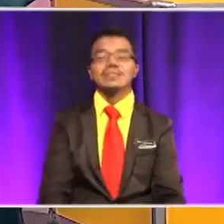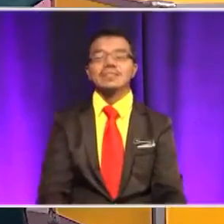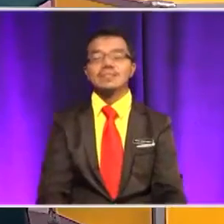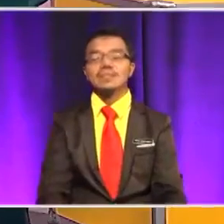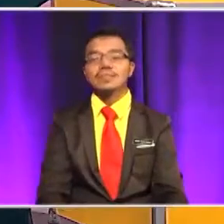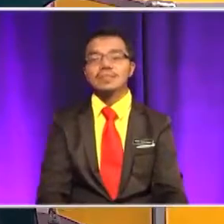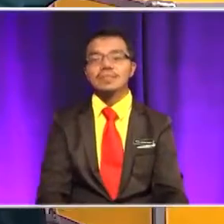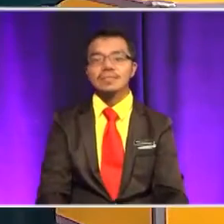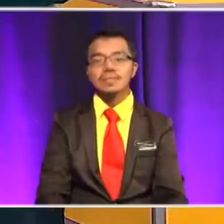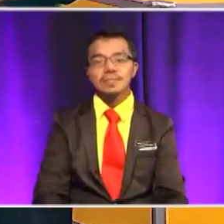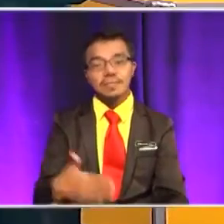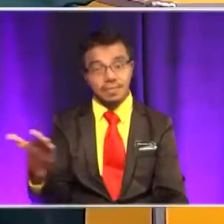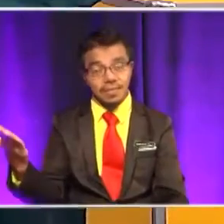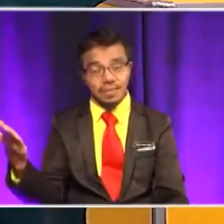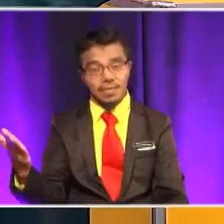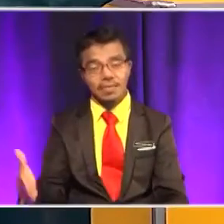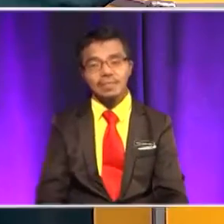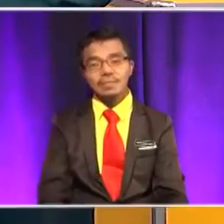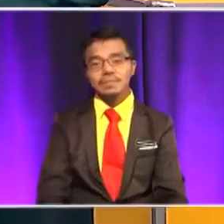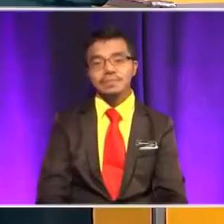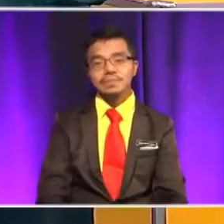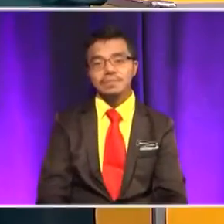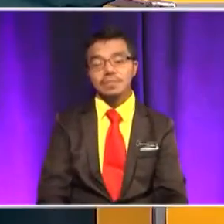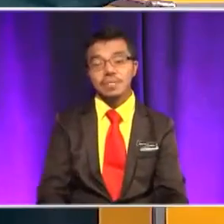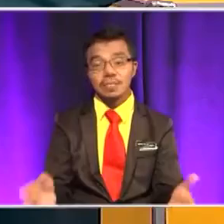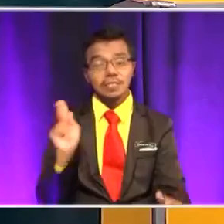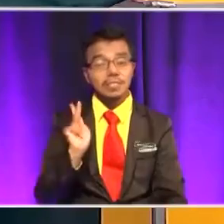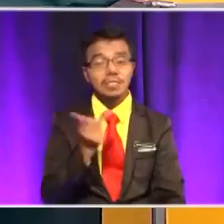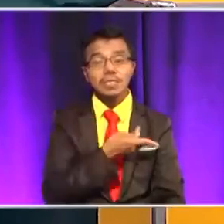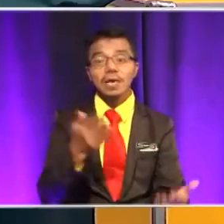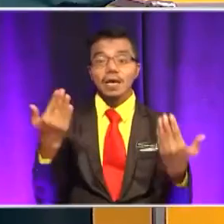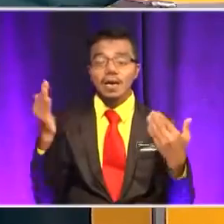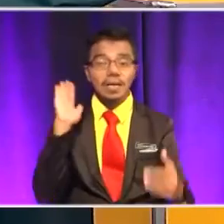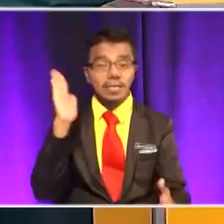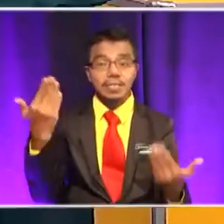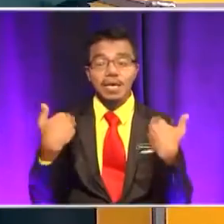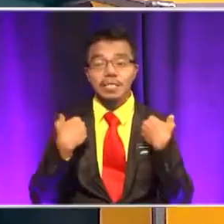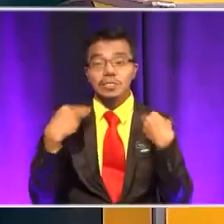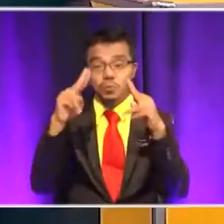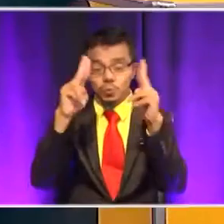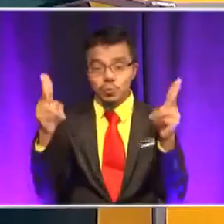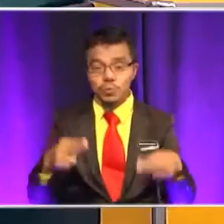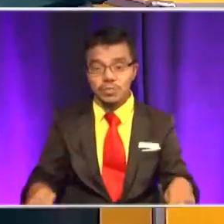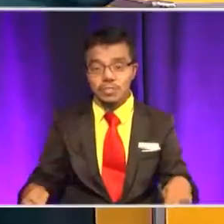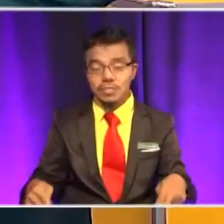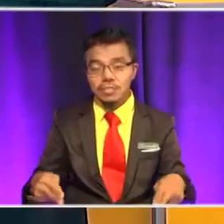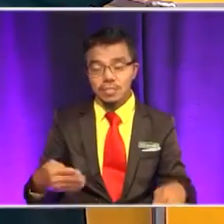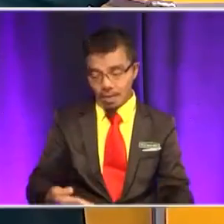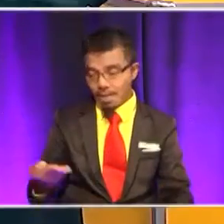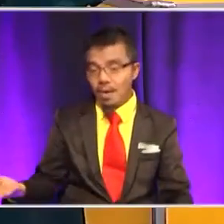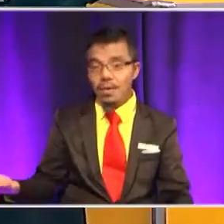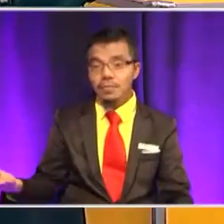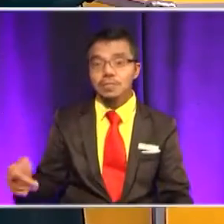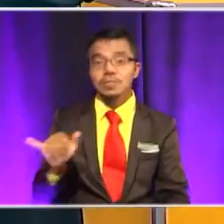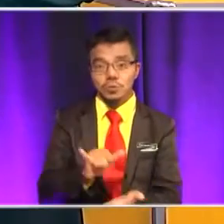yang berikutnya adalah pengujian dan penambah baikan pengujian masuknya lepas kita dan hasilkan model kita Kita uji